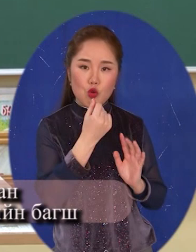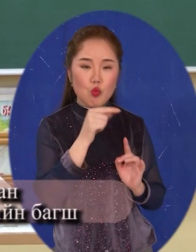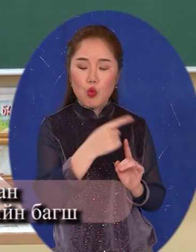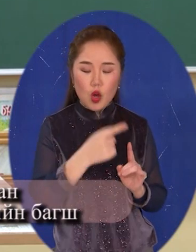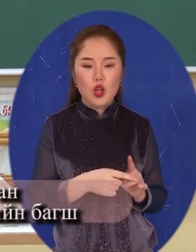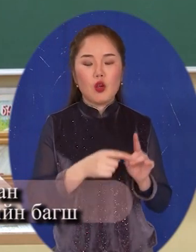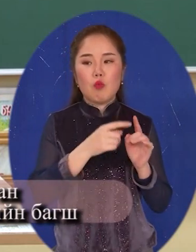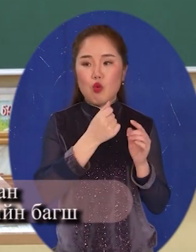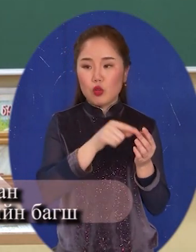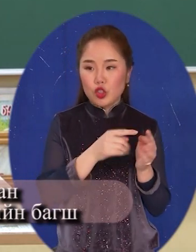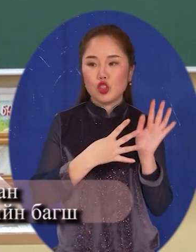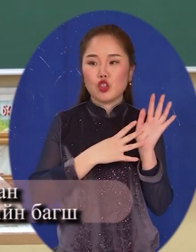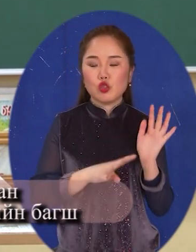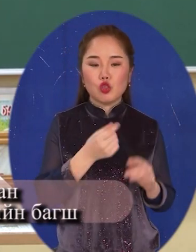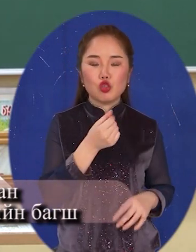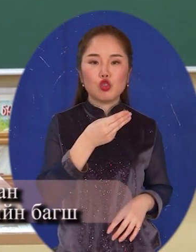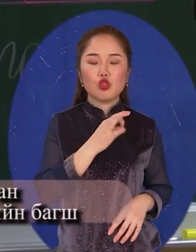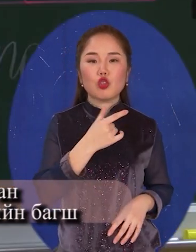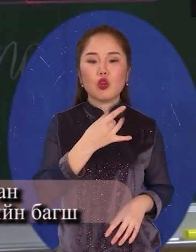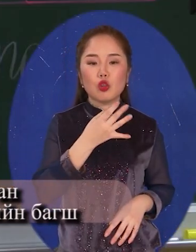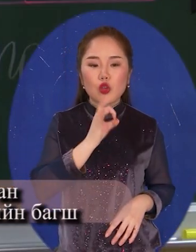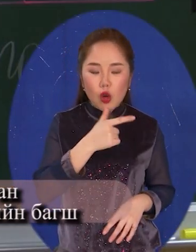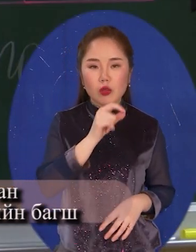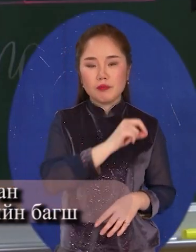Маралдың барлық бағасына 900 деп жазамыз.